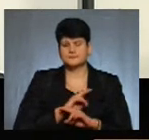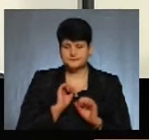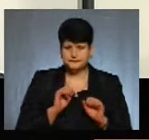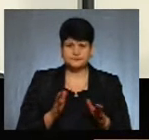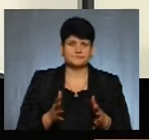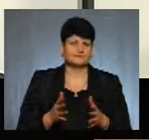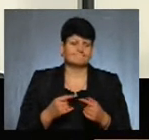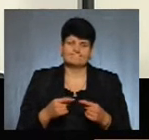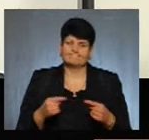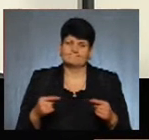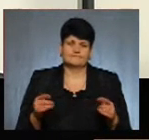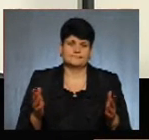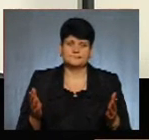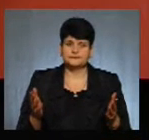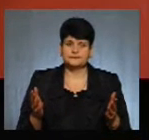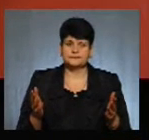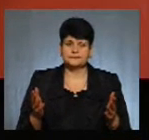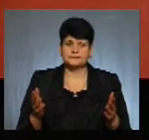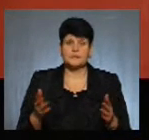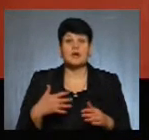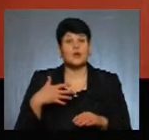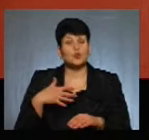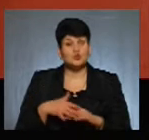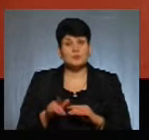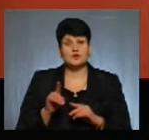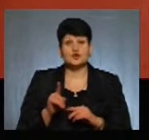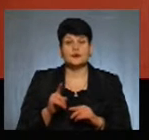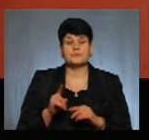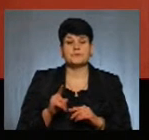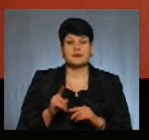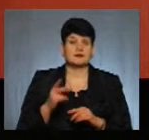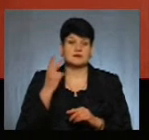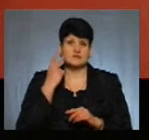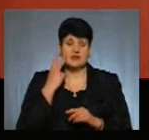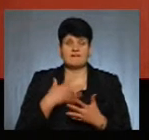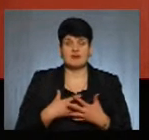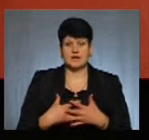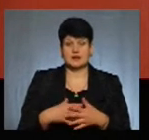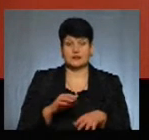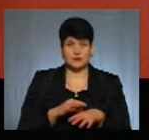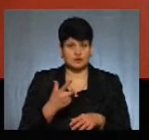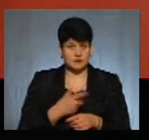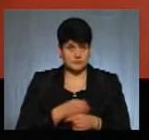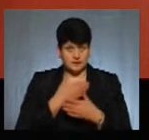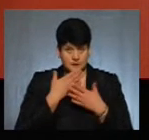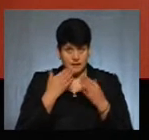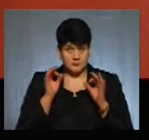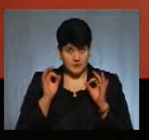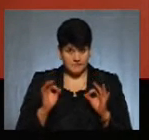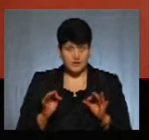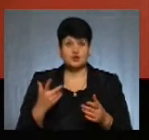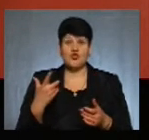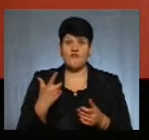і всяке. Тобто ми розуміємо, що зазвичай вагітні хворіють, тому що вони не щеплені, правильно? Якщо